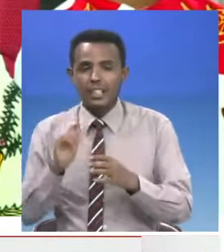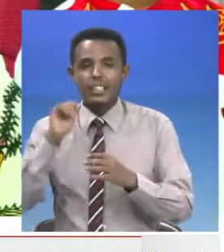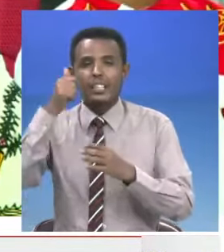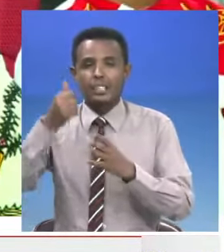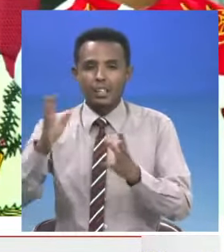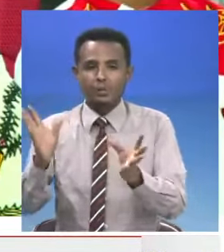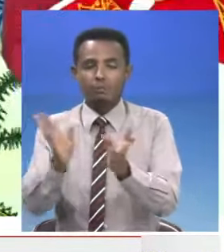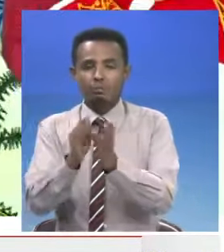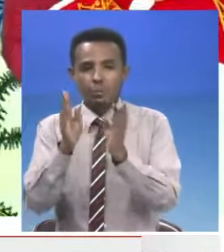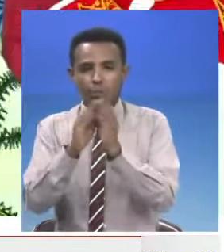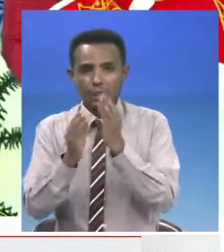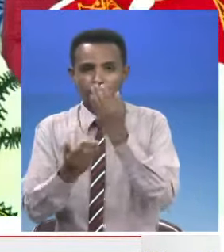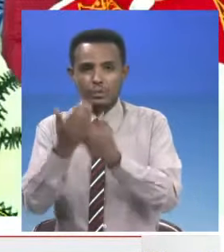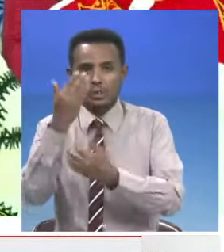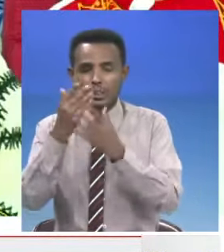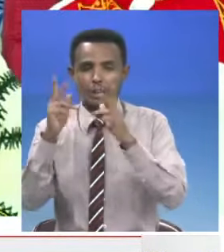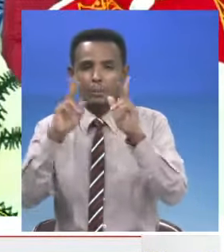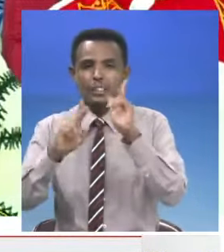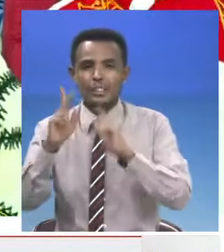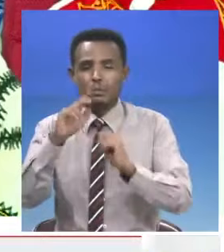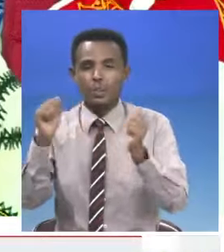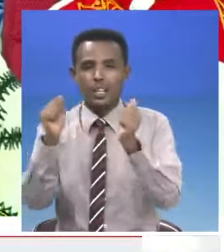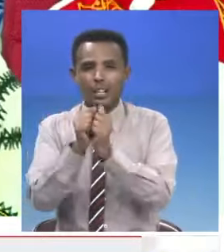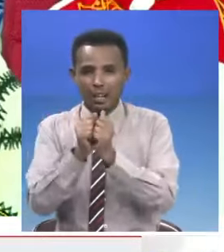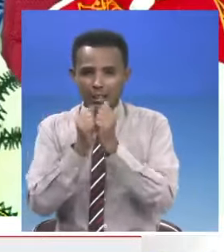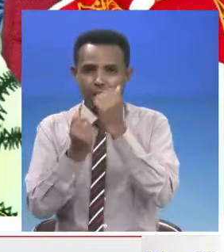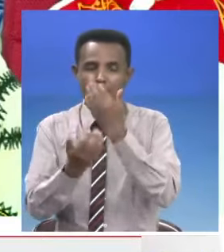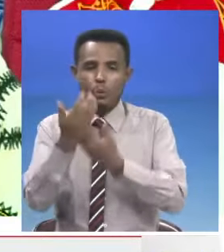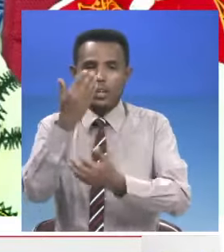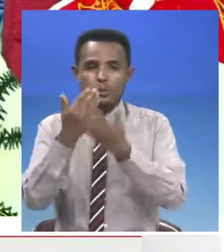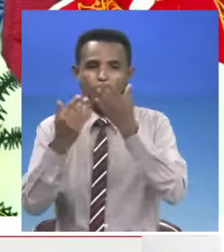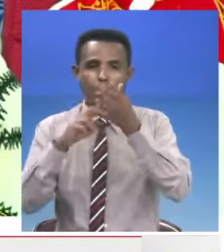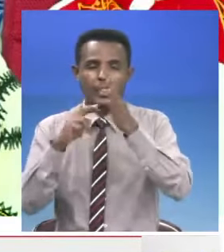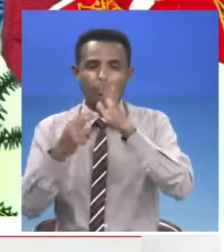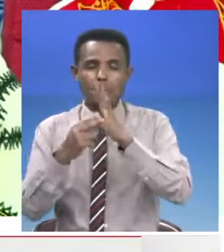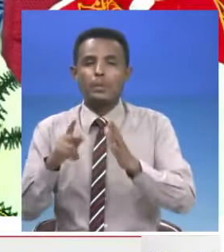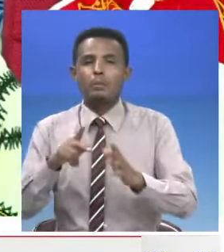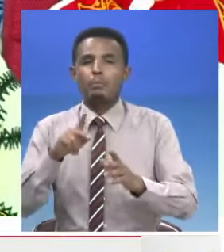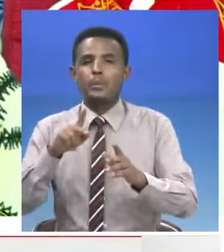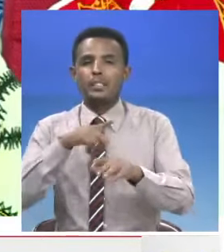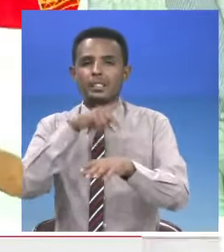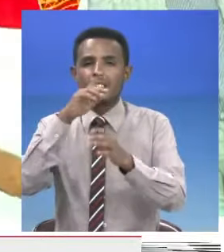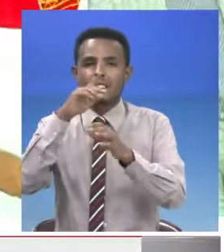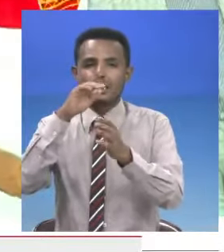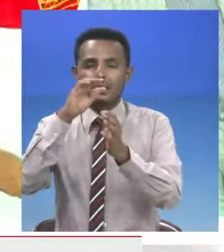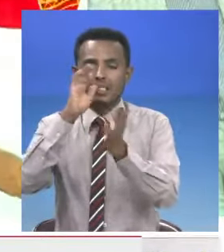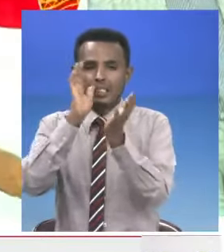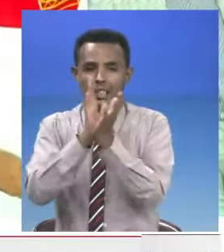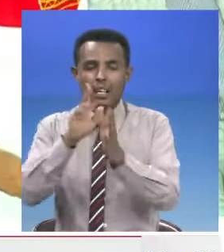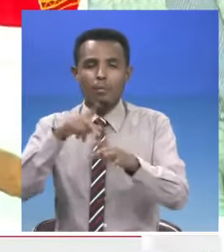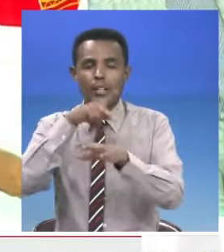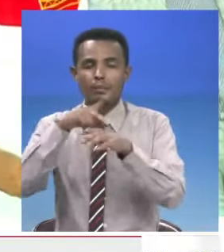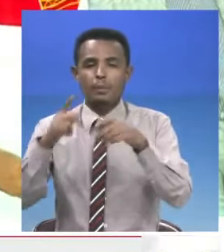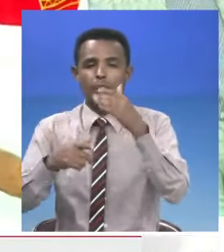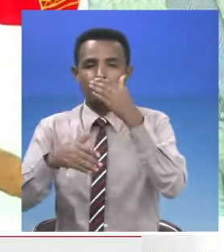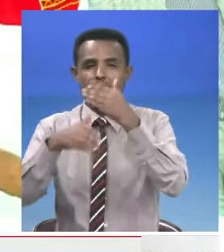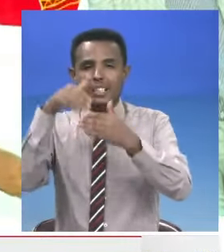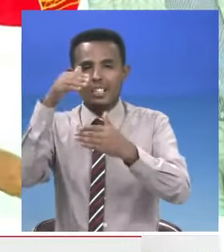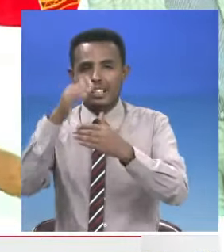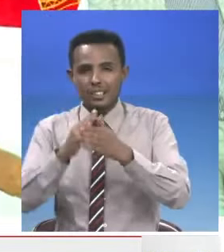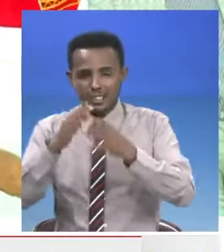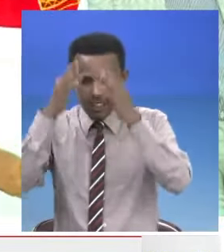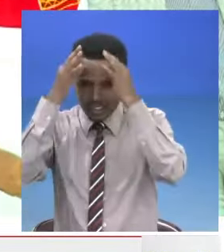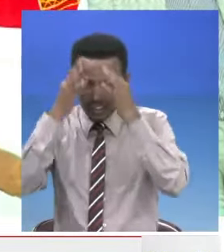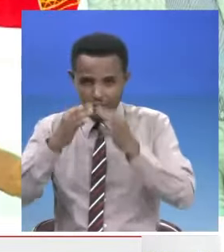ከህዝቡ ጋራ መርተዋል ማለት ነው። በዚህ ውይይት እንግዲህ ብልጽግና ፓርቲ በመጀመሪያ ደረጃ ጉባኤው ያሳለፋቸው